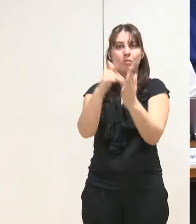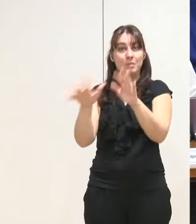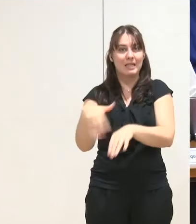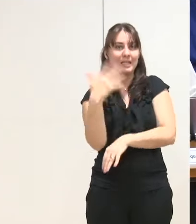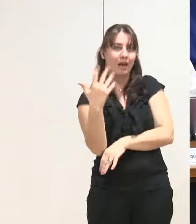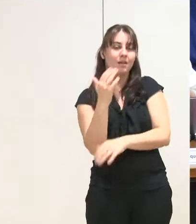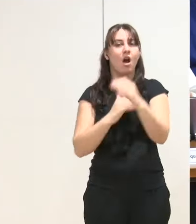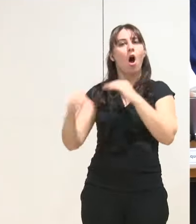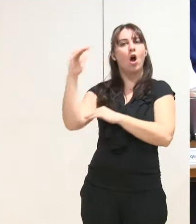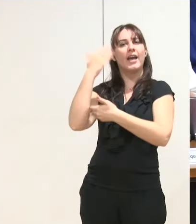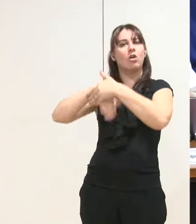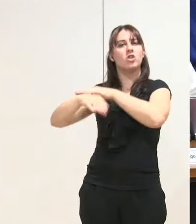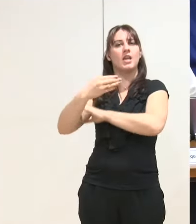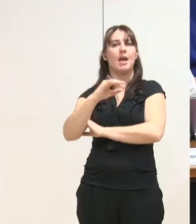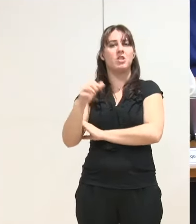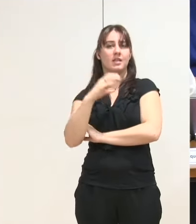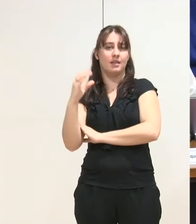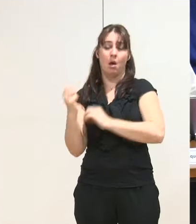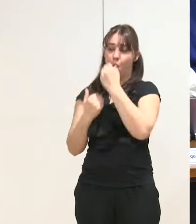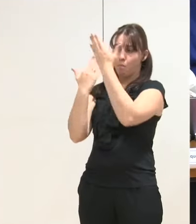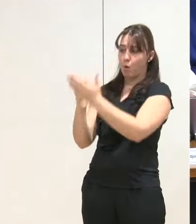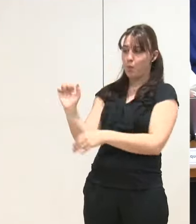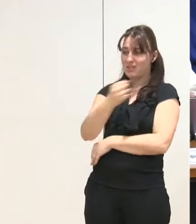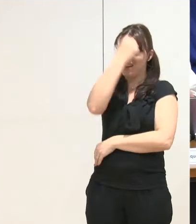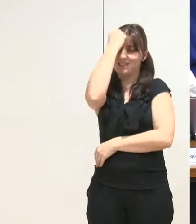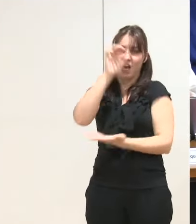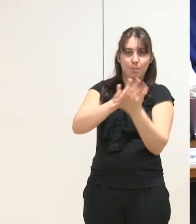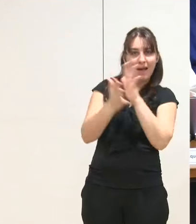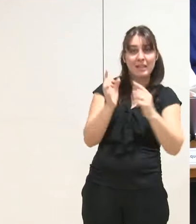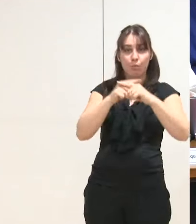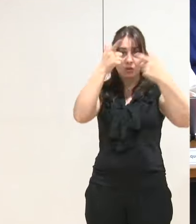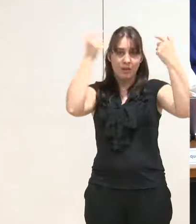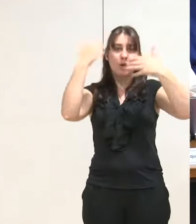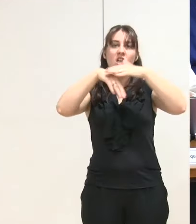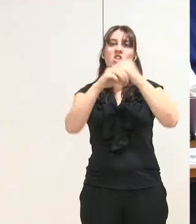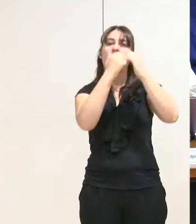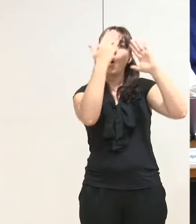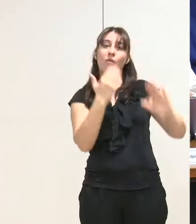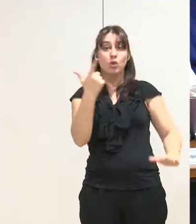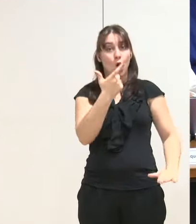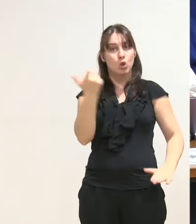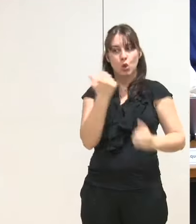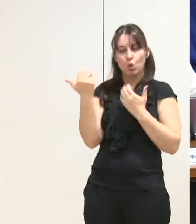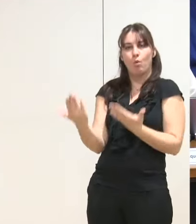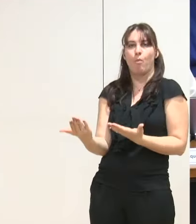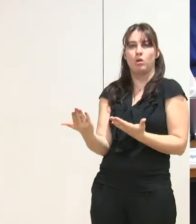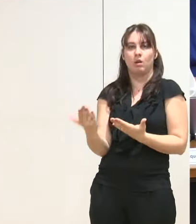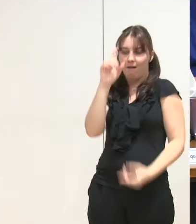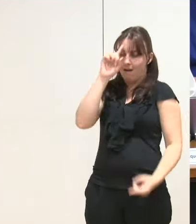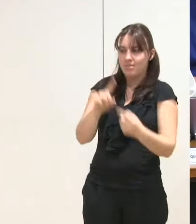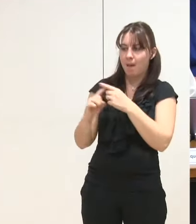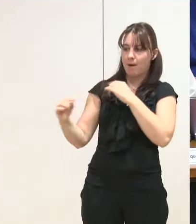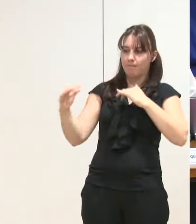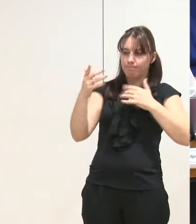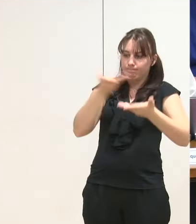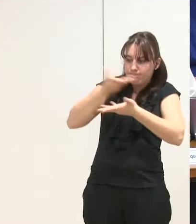encadrants de MJC 2 jours de stage pratique et théorique dans un refuge pour discuter concrètement des vertus